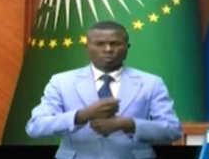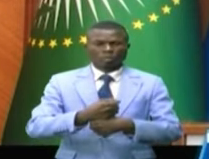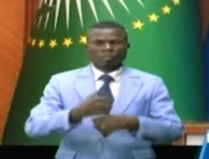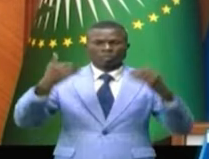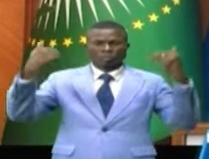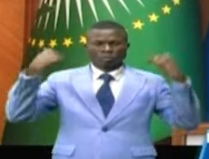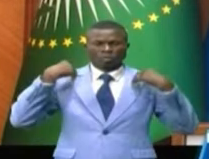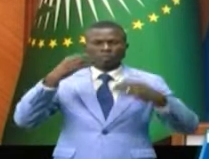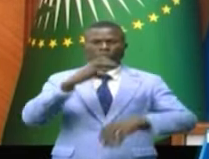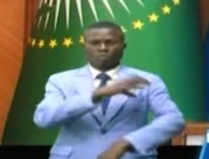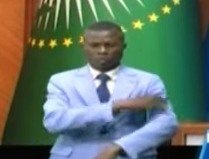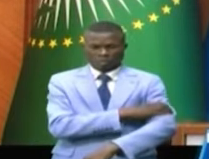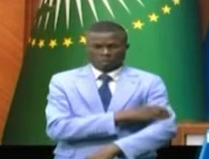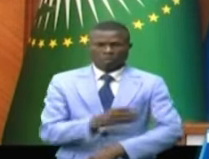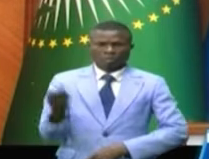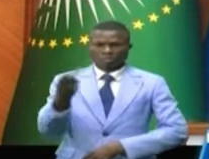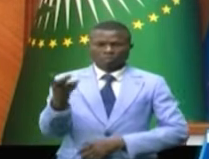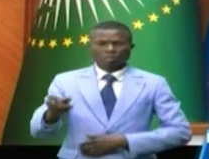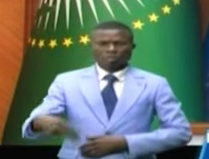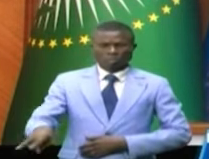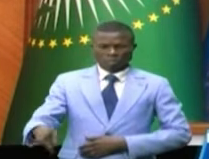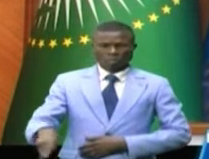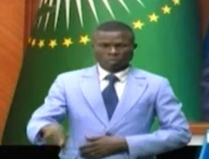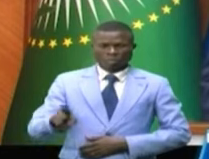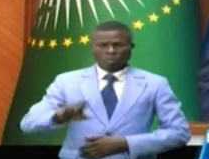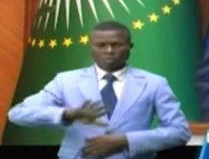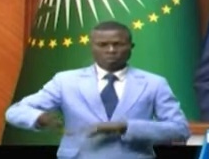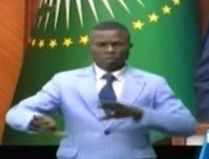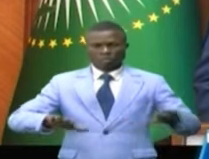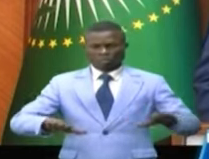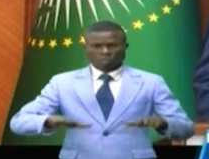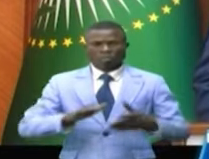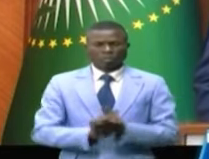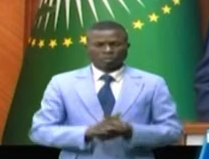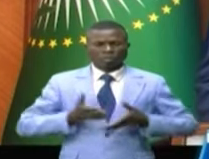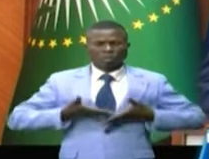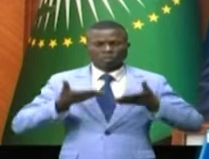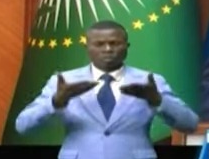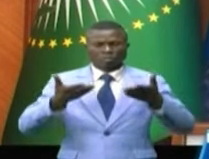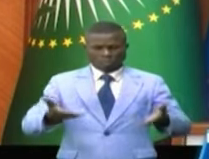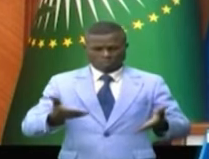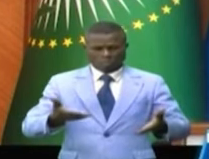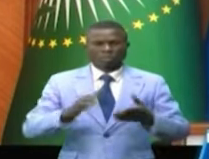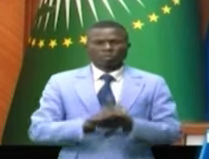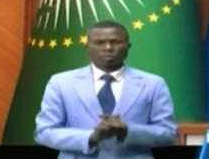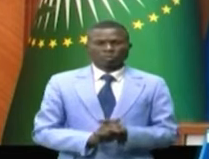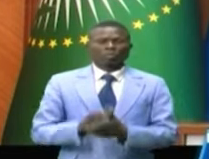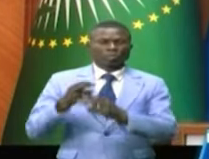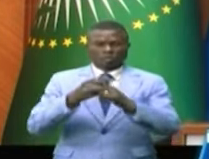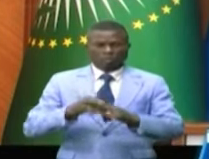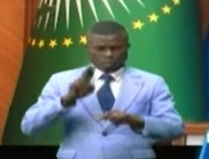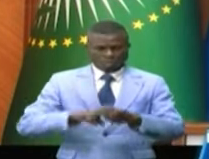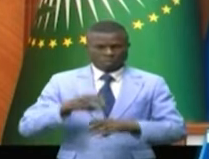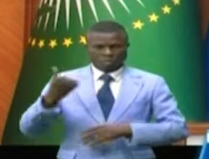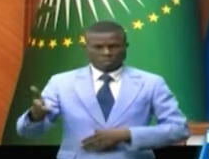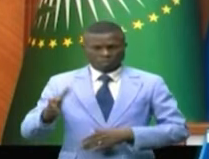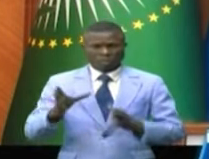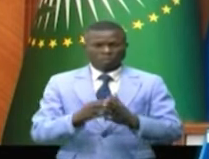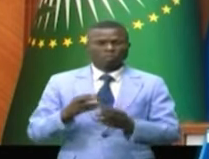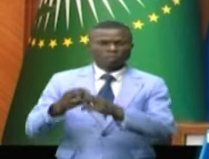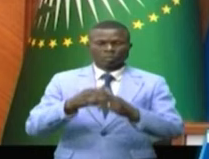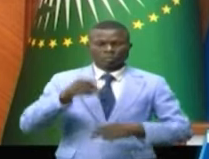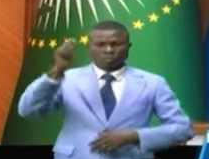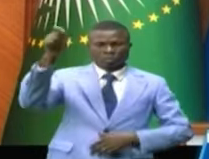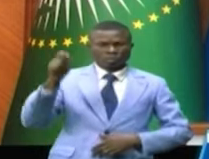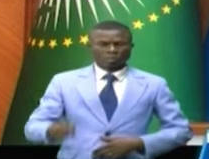l'autorité civile dans les entités territoriales décentralisées et déconcentrées qui sont déjà sécurisées et sous contrôle des